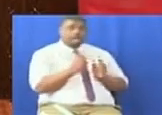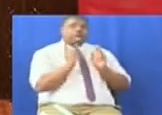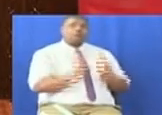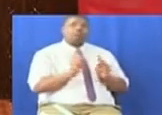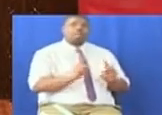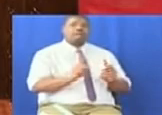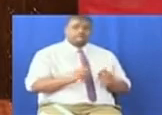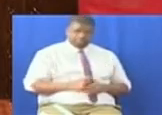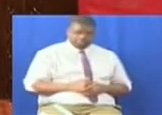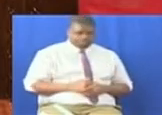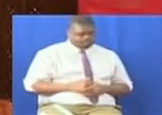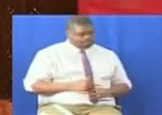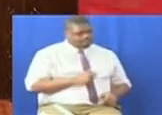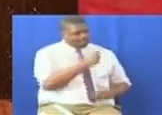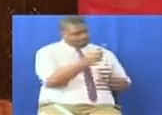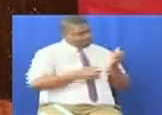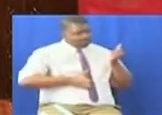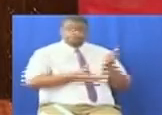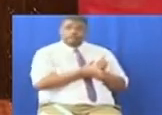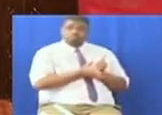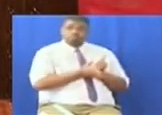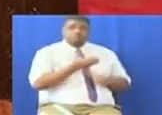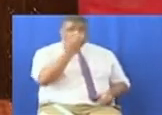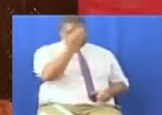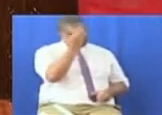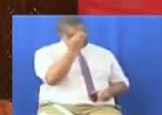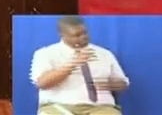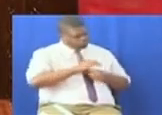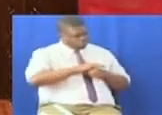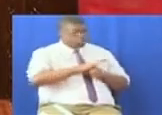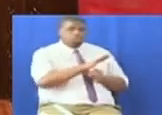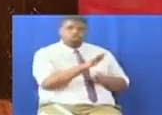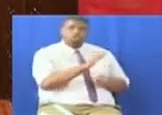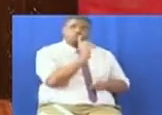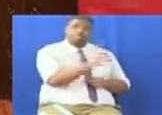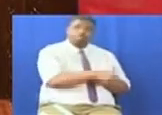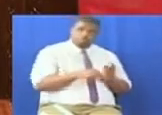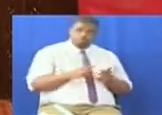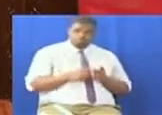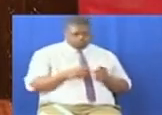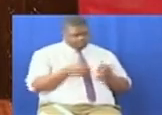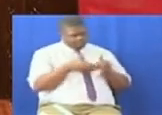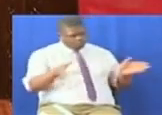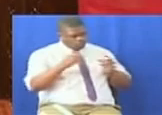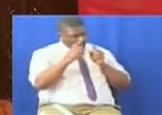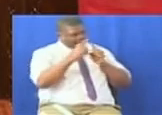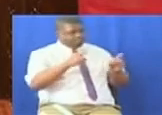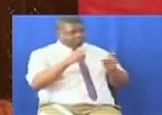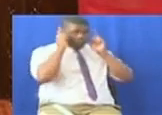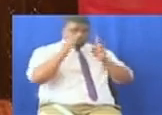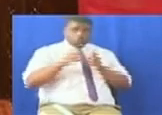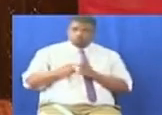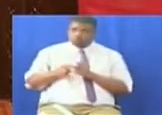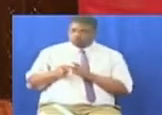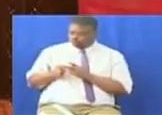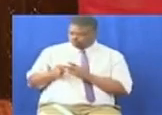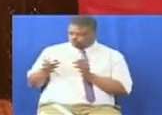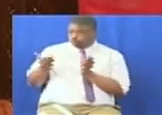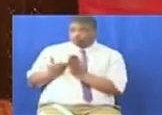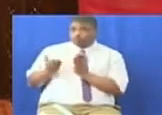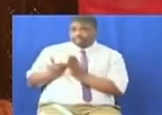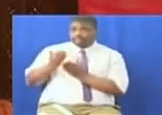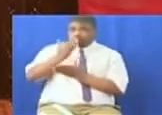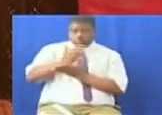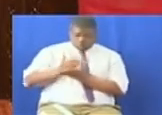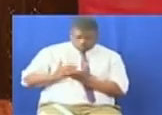anajua corona ipo, ndio maana tumefungua shule vyuo kwa nusu nusu. Shule za msingi hazijafunguliwa. Anasema